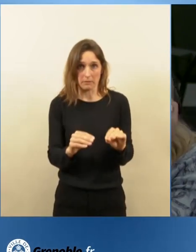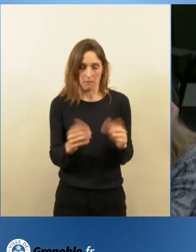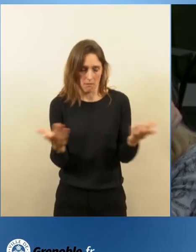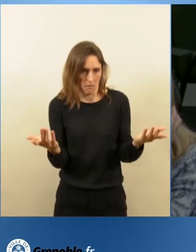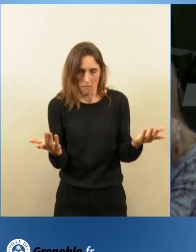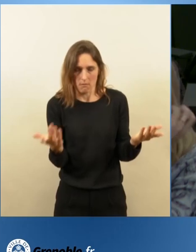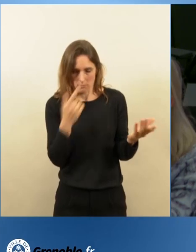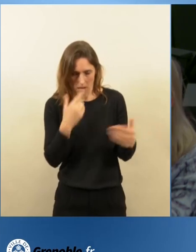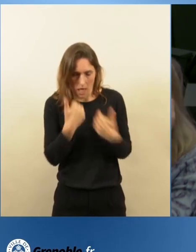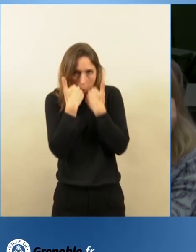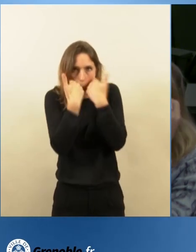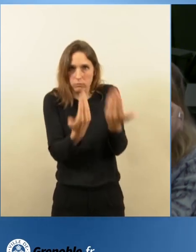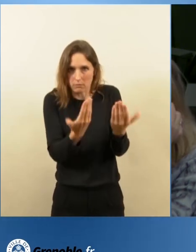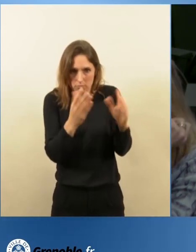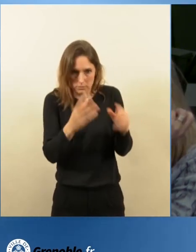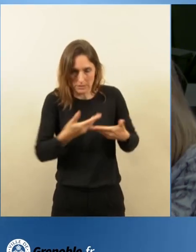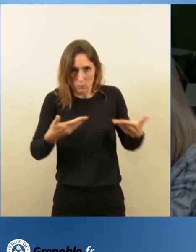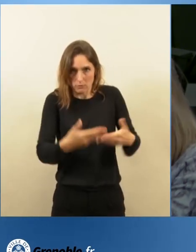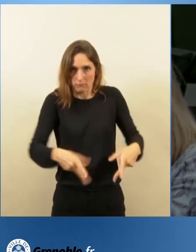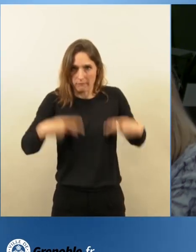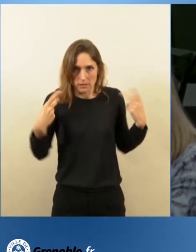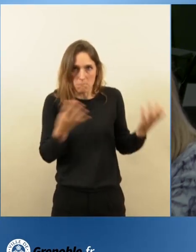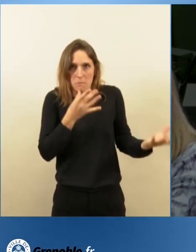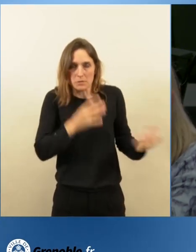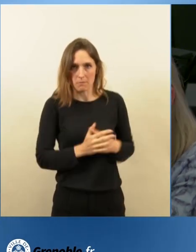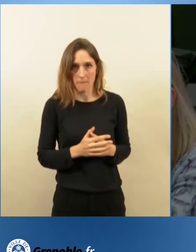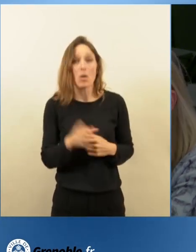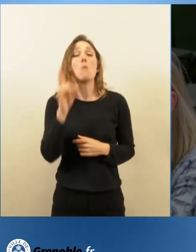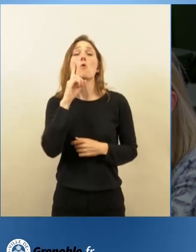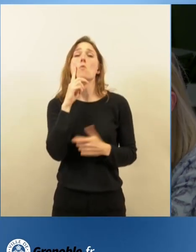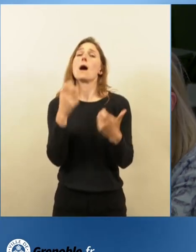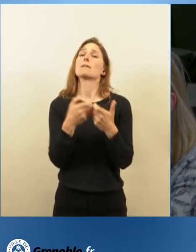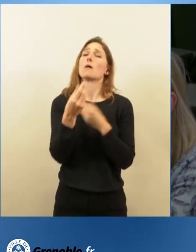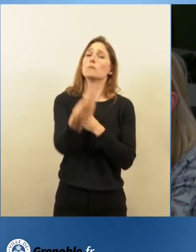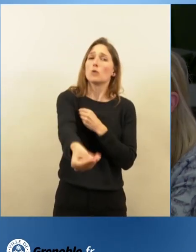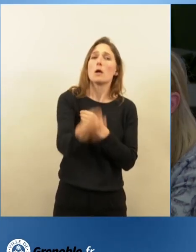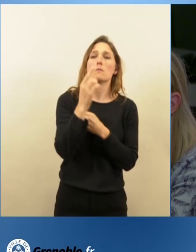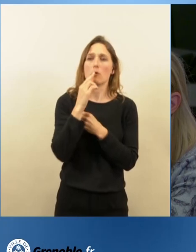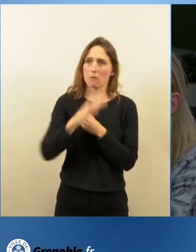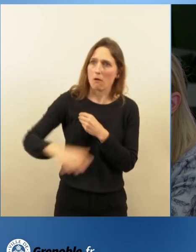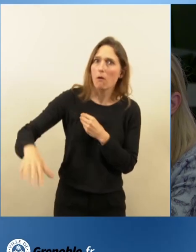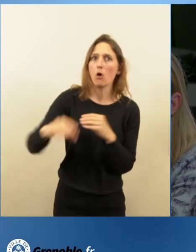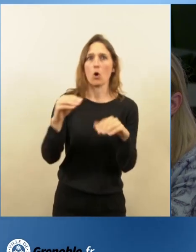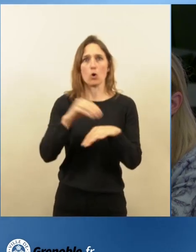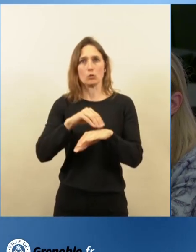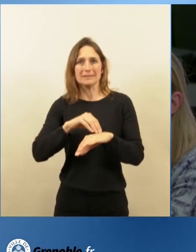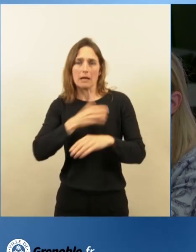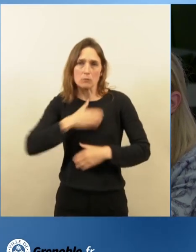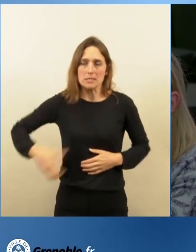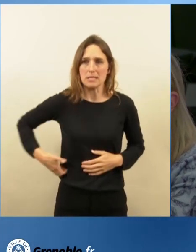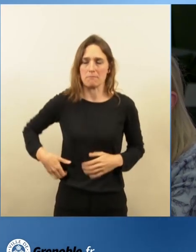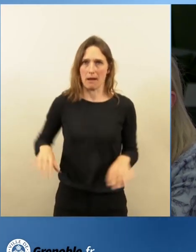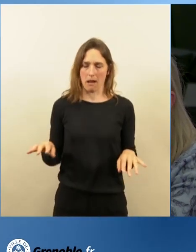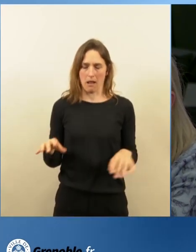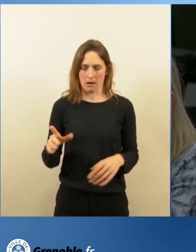pourquoi je cite ces quelques exemples concrets pour que le réel pénètre à nouveau le conseil municipal par rapport au